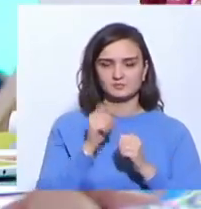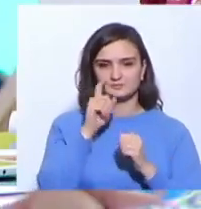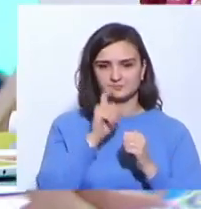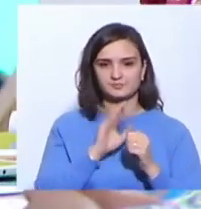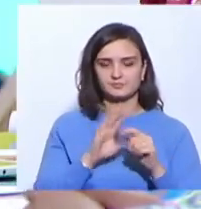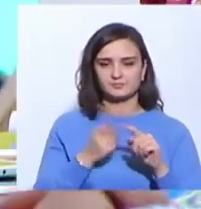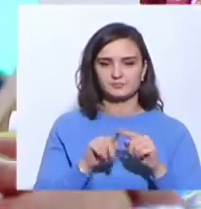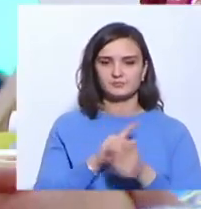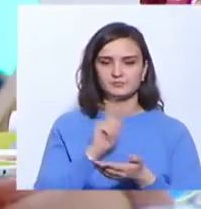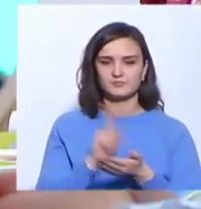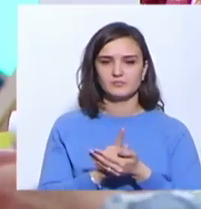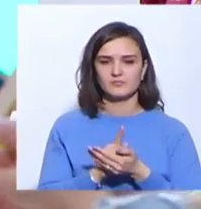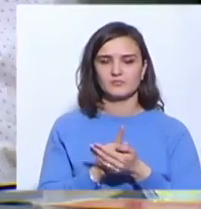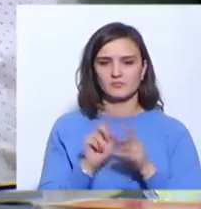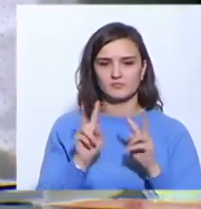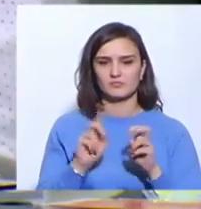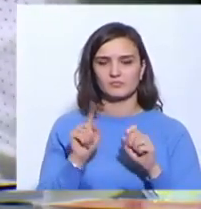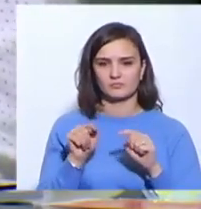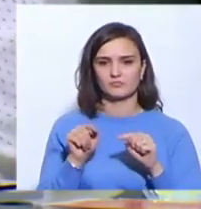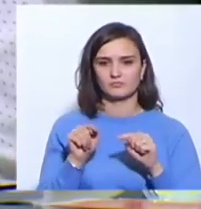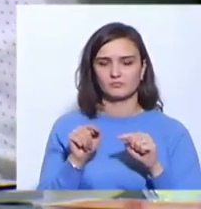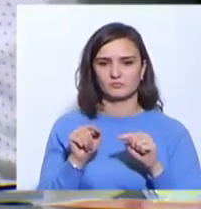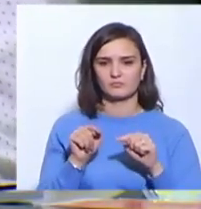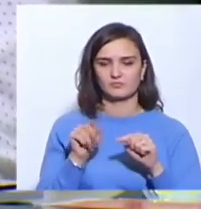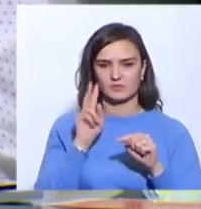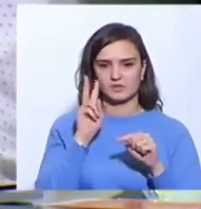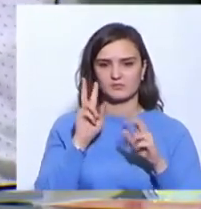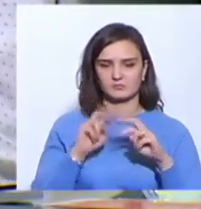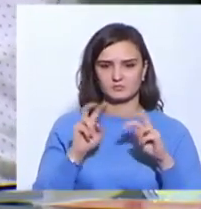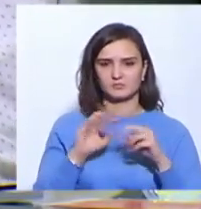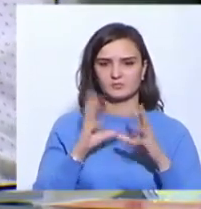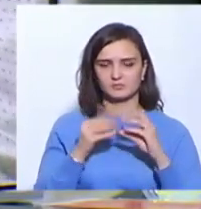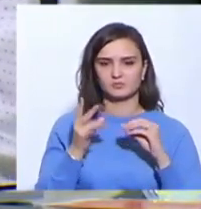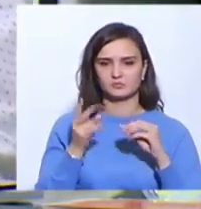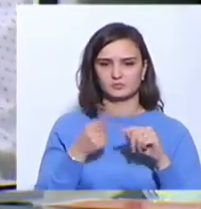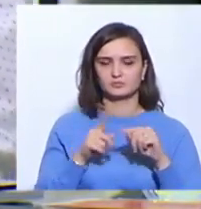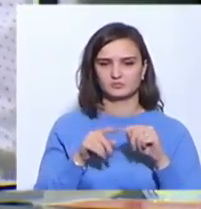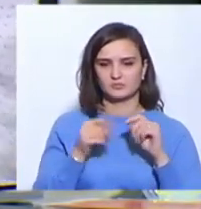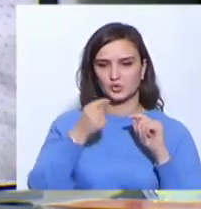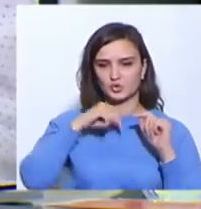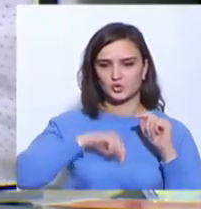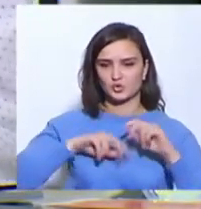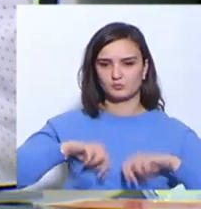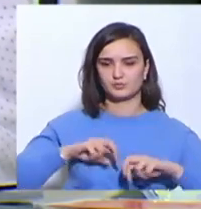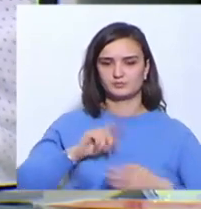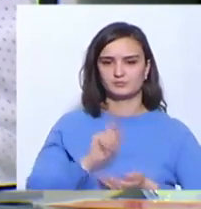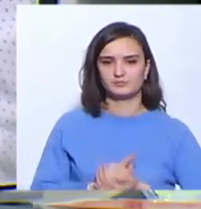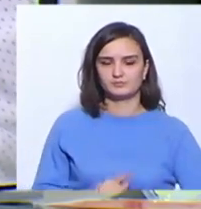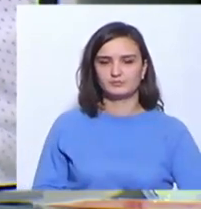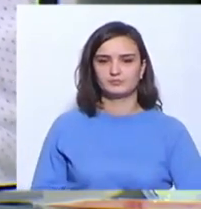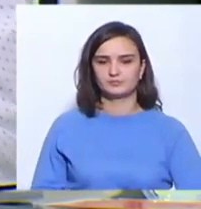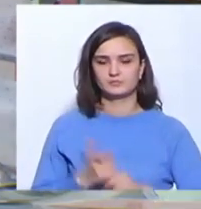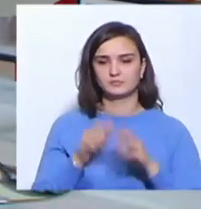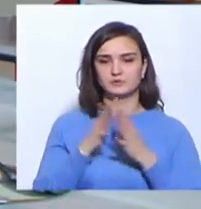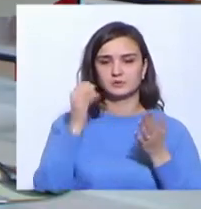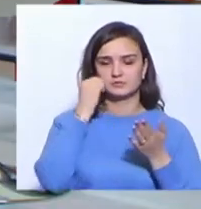ეს აუცილებლად გულისხმობს, რომ განავლის ტესტი კი არა, პირდაპირ კოლონოსკოპია უნდა წავიდეს და ჩაიტაროს.